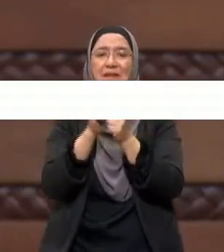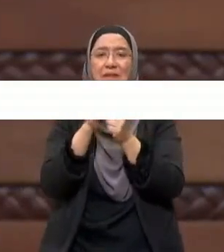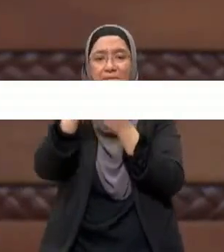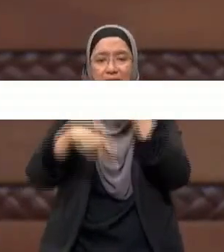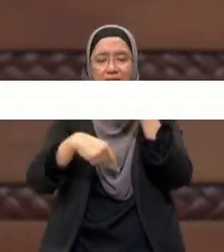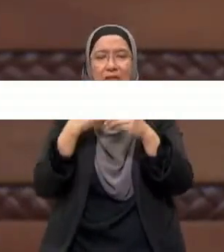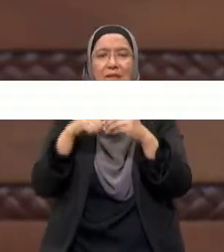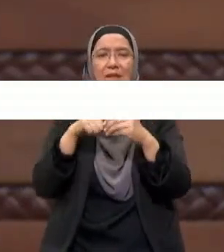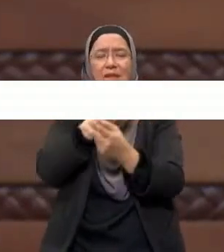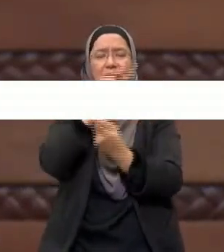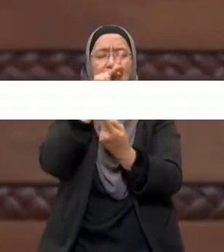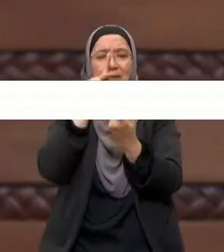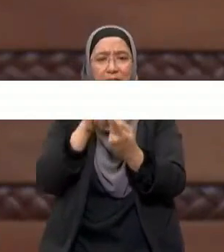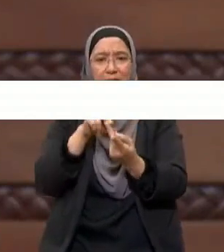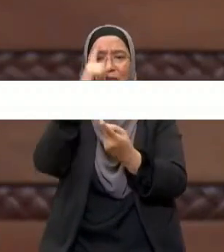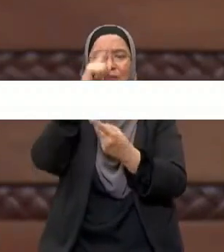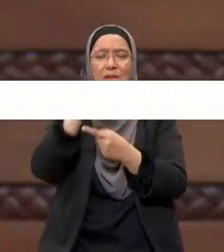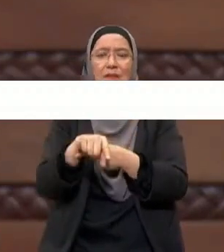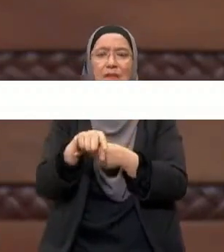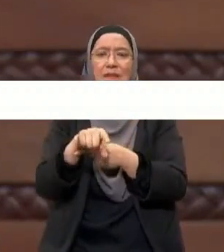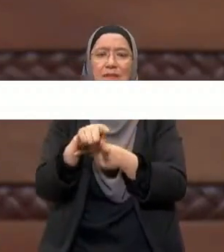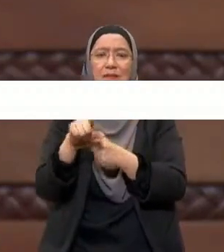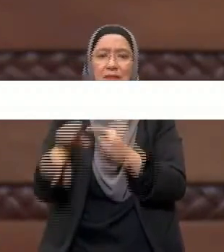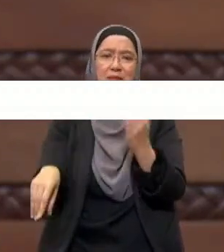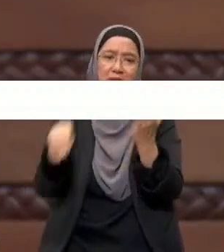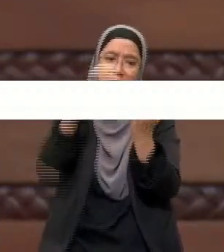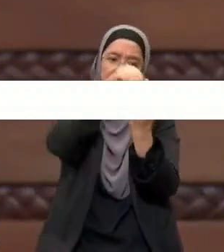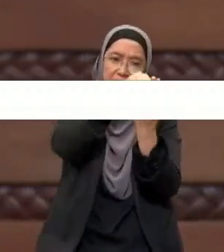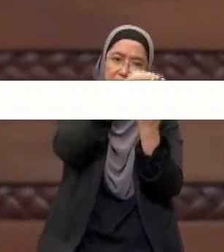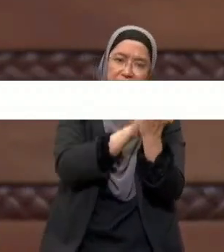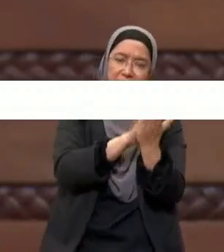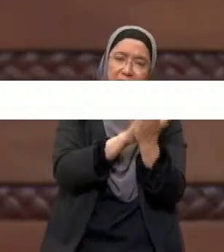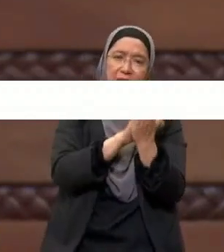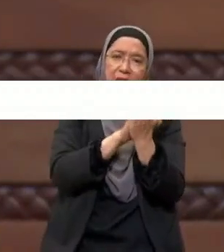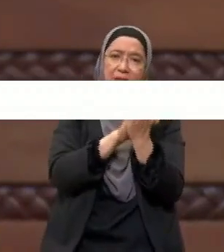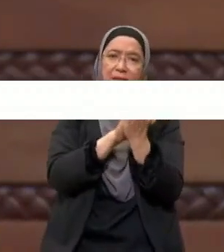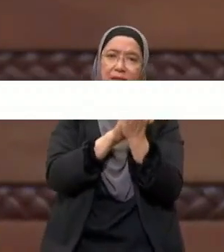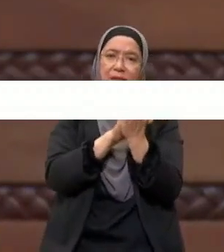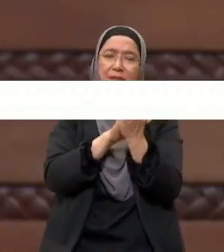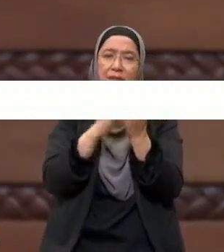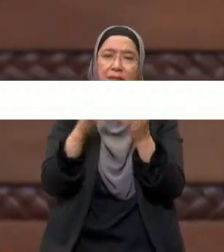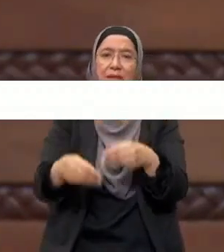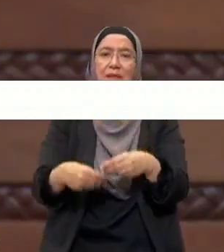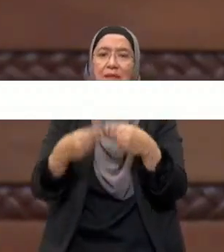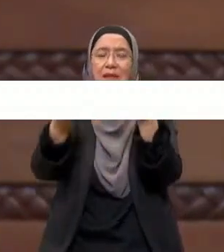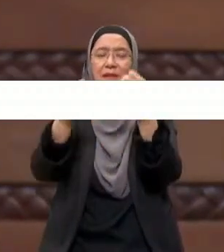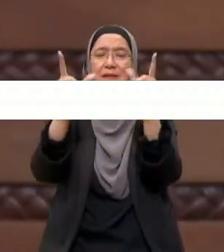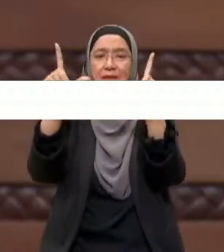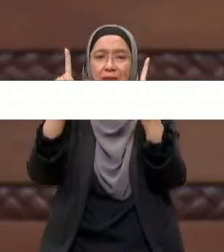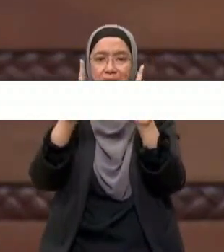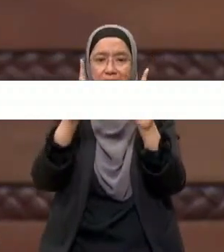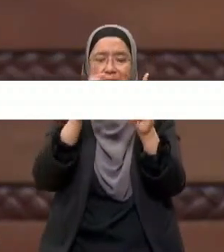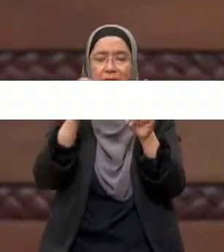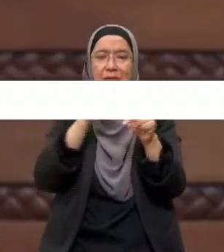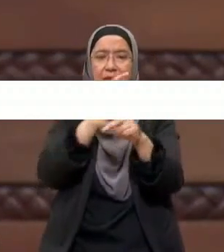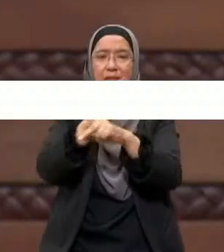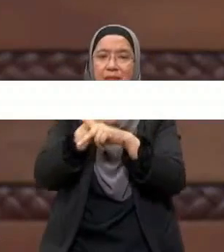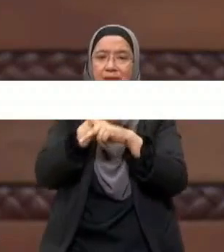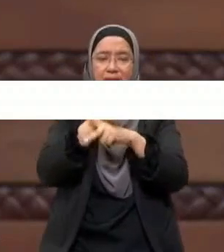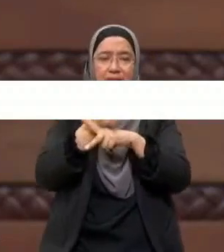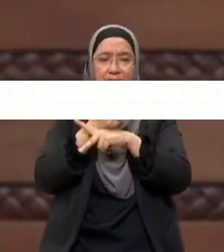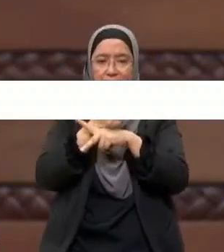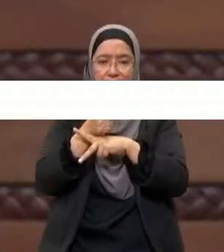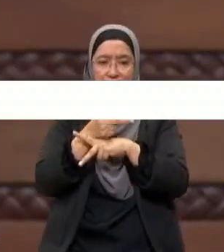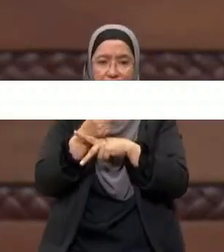untuk memasukkan peruntukan mengenai pembelian lisen dan kawaran Selia tatara